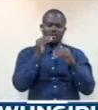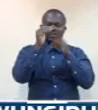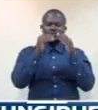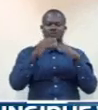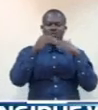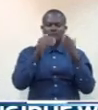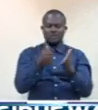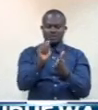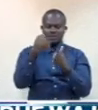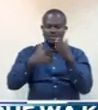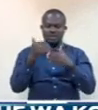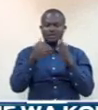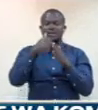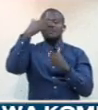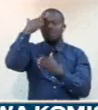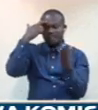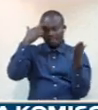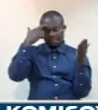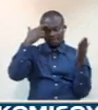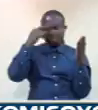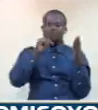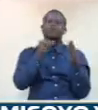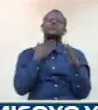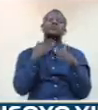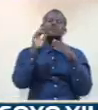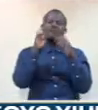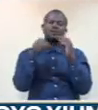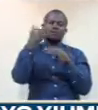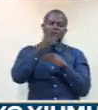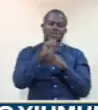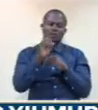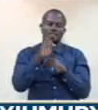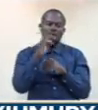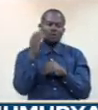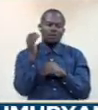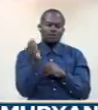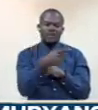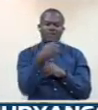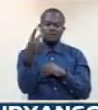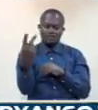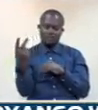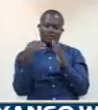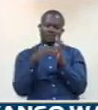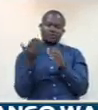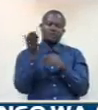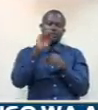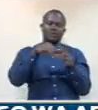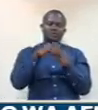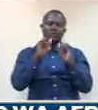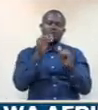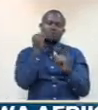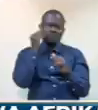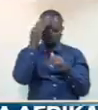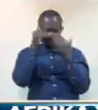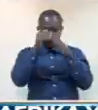z'ubuyobozi n'iz'ubuzima zibegereye zibibutse ntabwo twifuza ko nyuma y'ukwezi cyangwa abiri twongera tugasubira muri guma mu rugo kubera